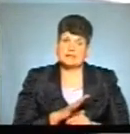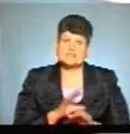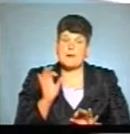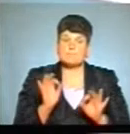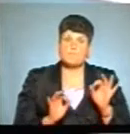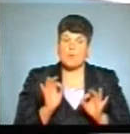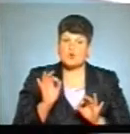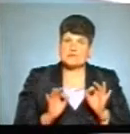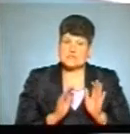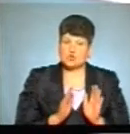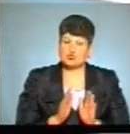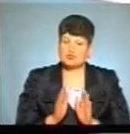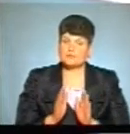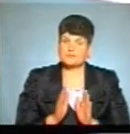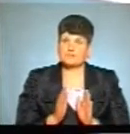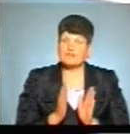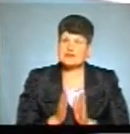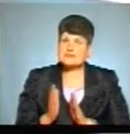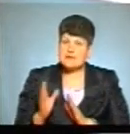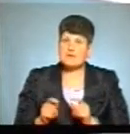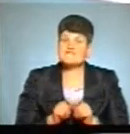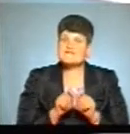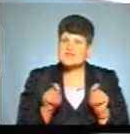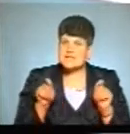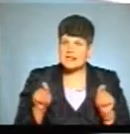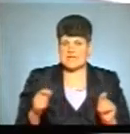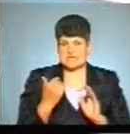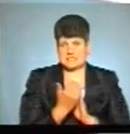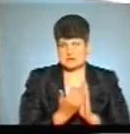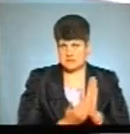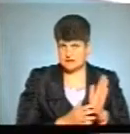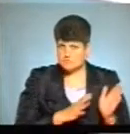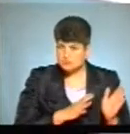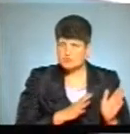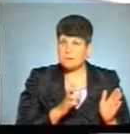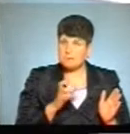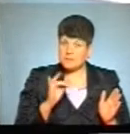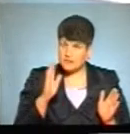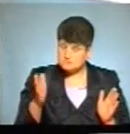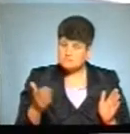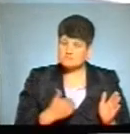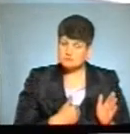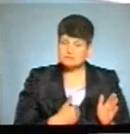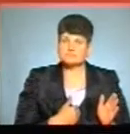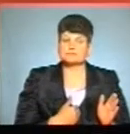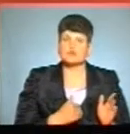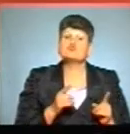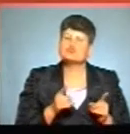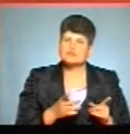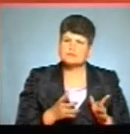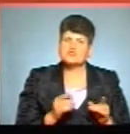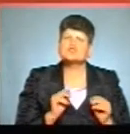пропорційною системою, за відкритими списками. Тобто, що все ж таки Поясніть, чим вона